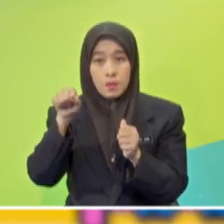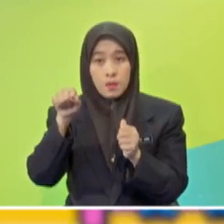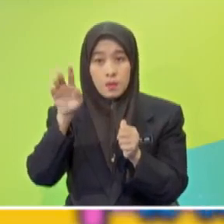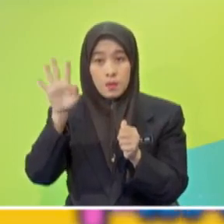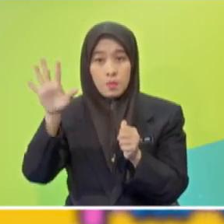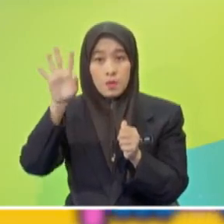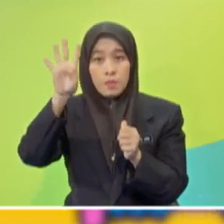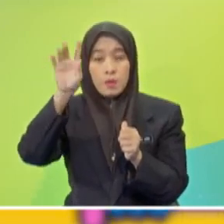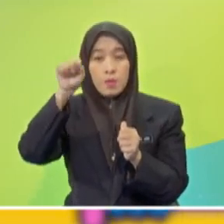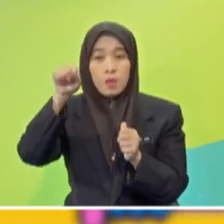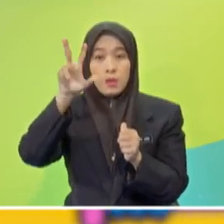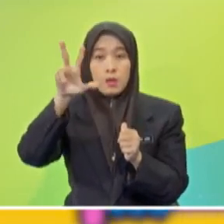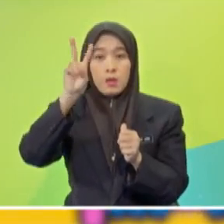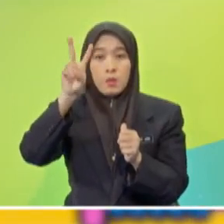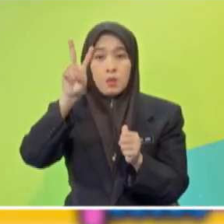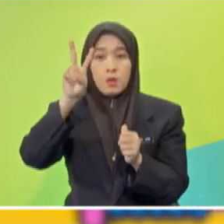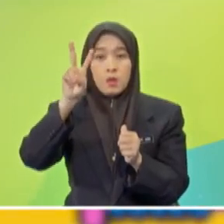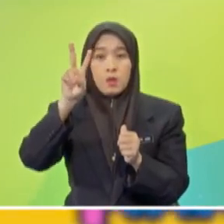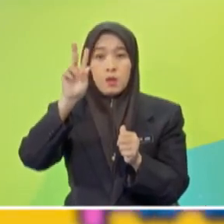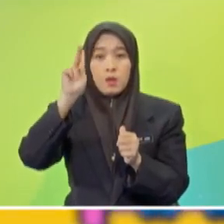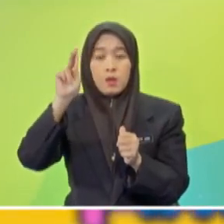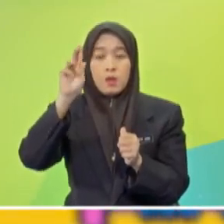2 unitnya adalah